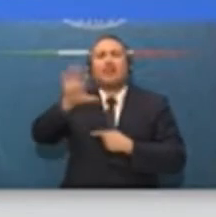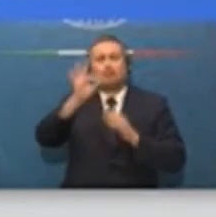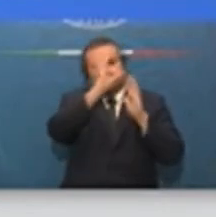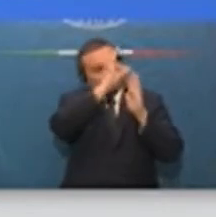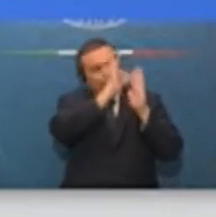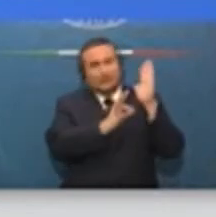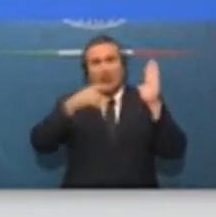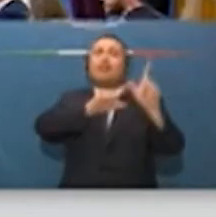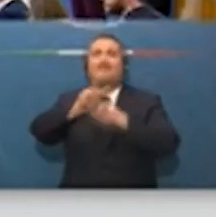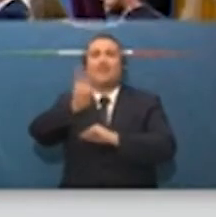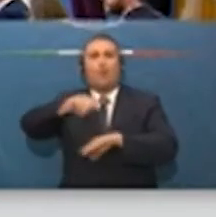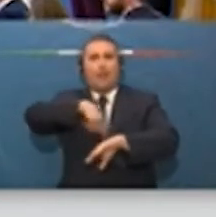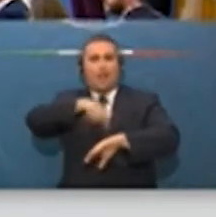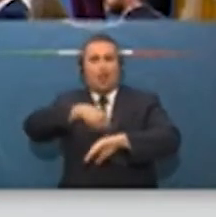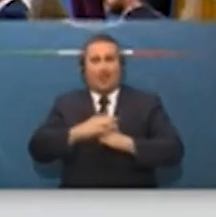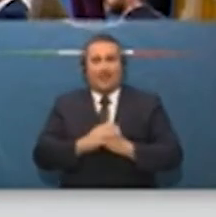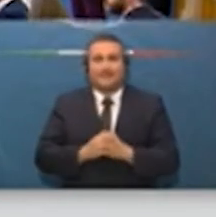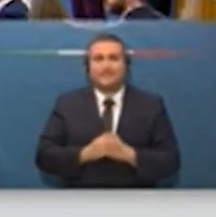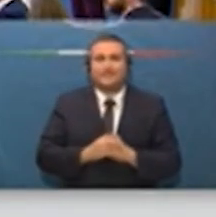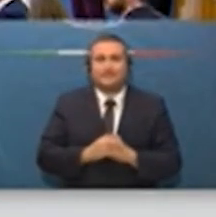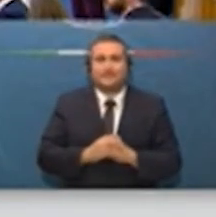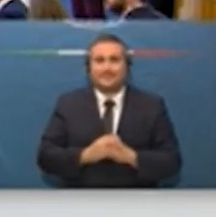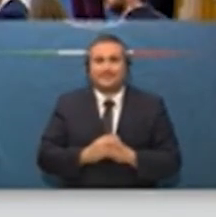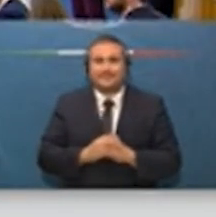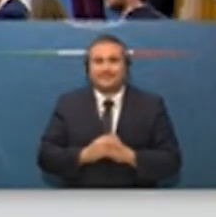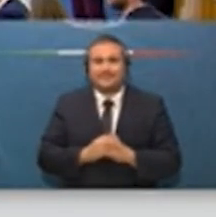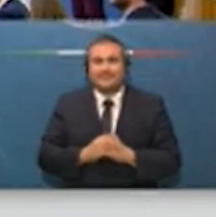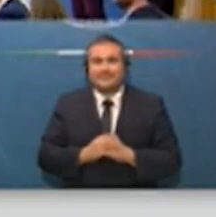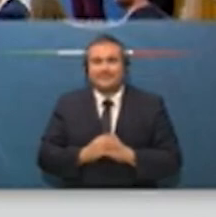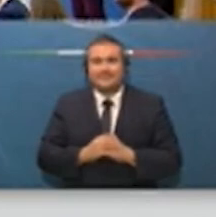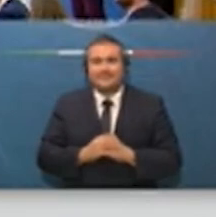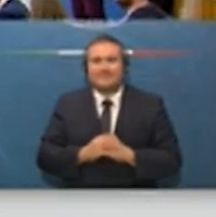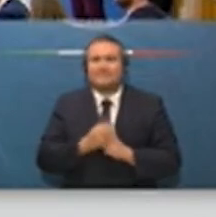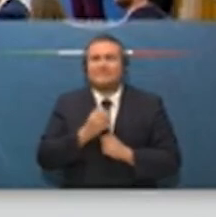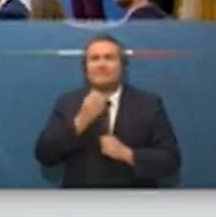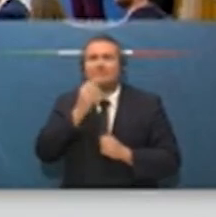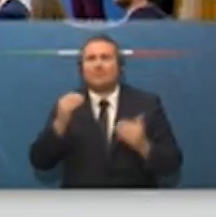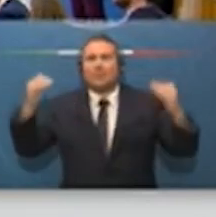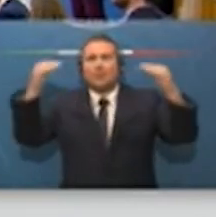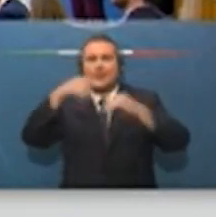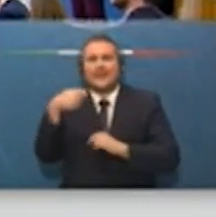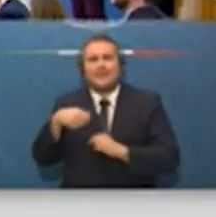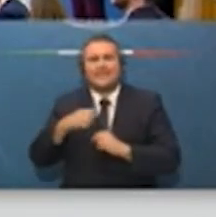una grande mano in una fase di crisi di inflazione di caro bollette di caro energia che stiamo affrontando